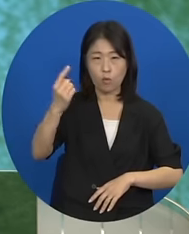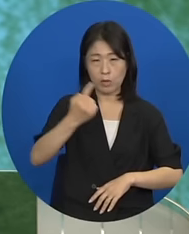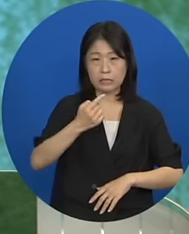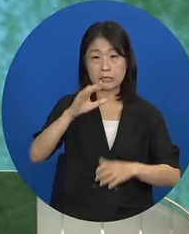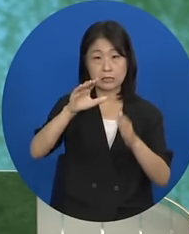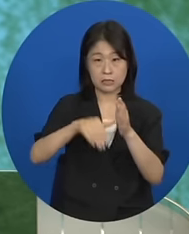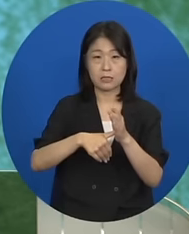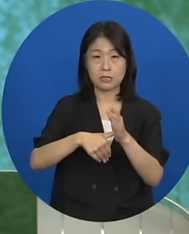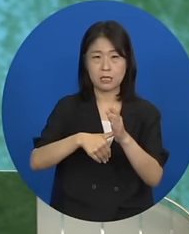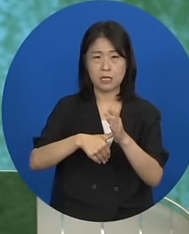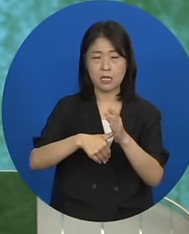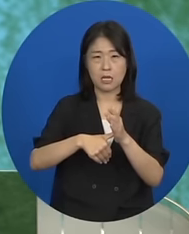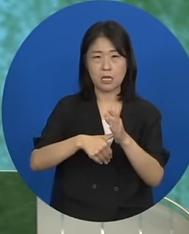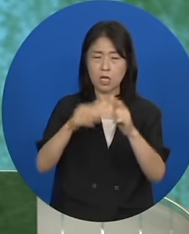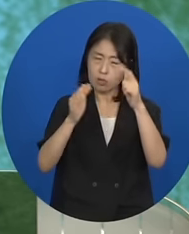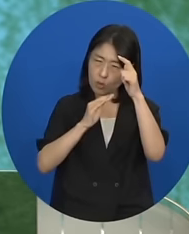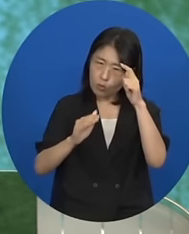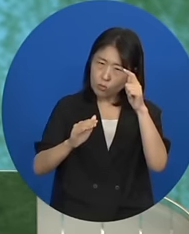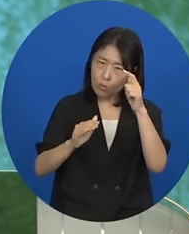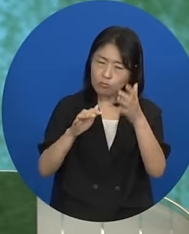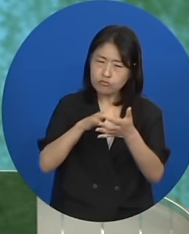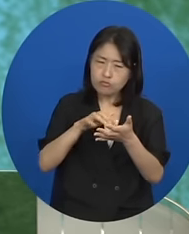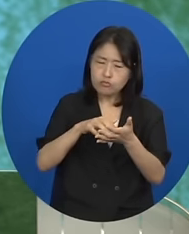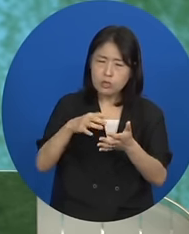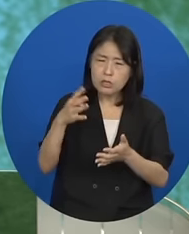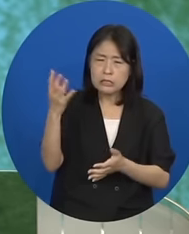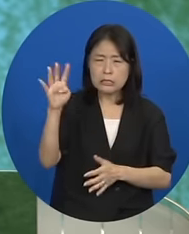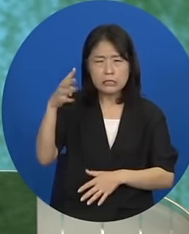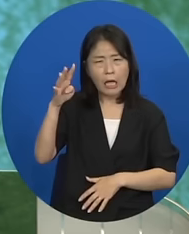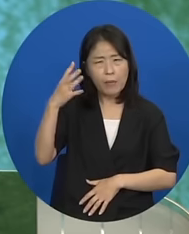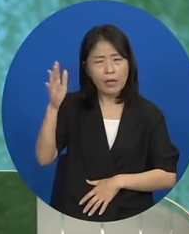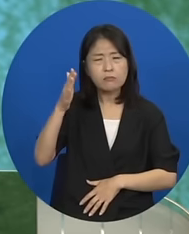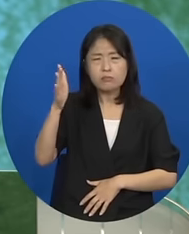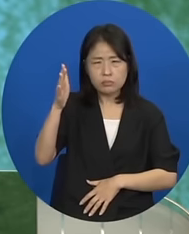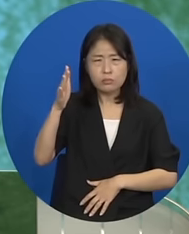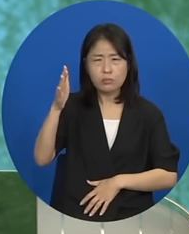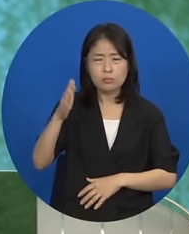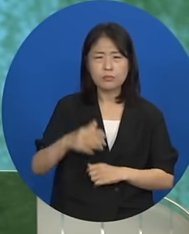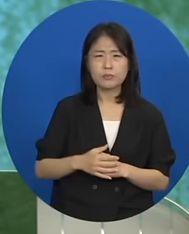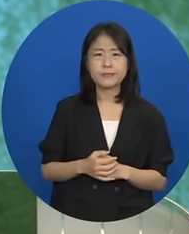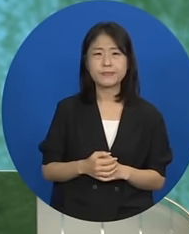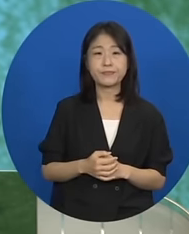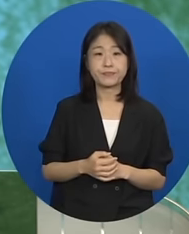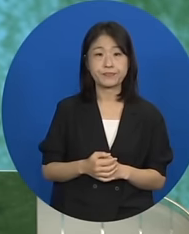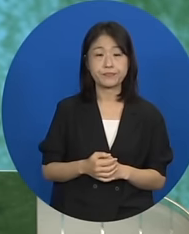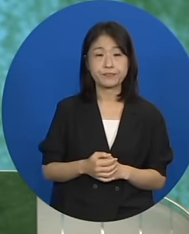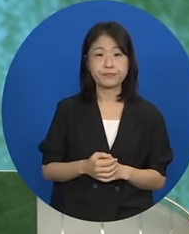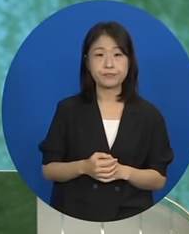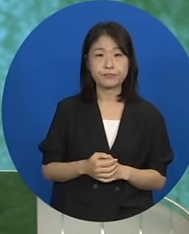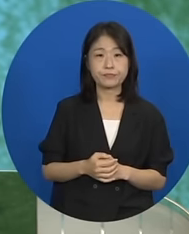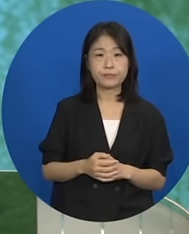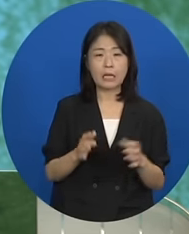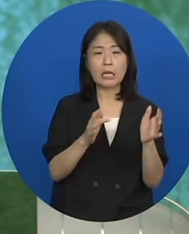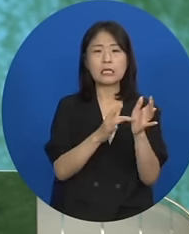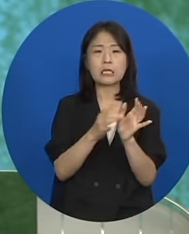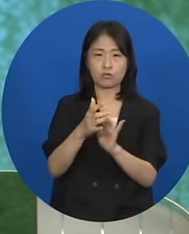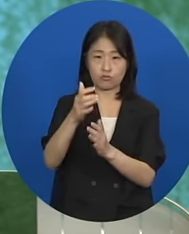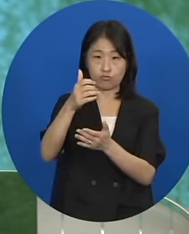성도님들이 한 400명에서 500명이 그게 전부였습니다 큰 교회가 아니었어요 그런데 예수님이면